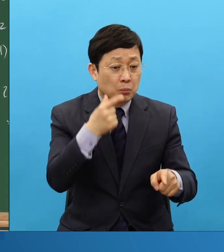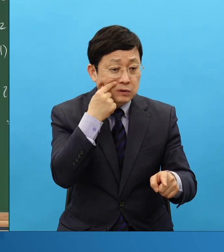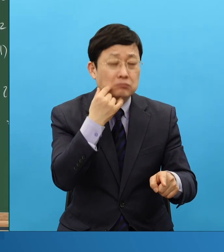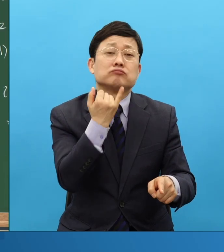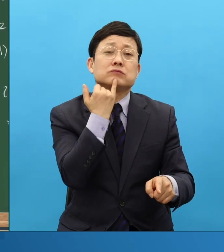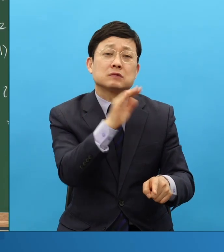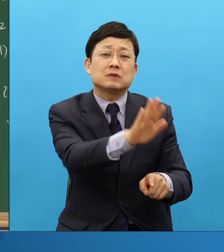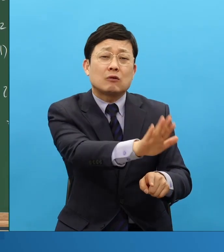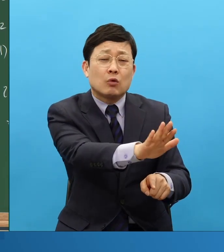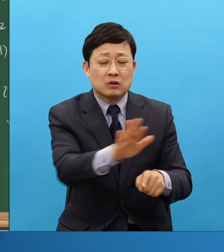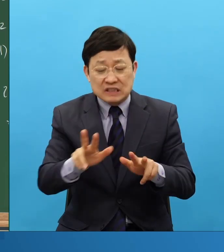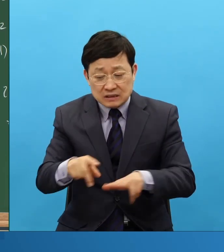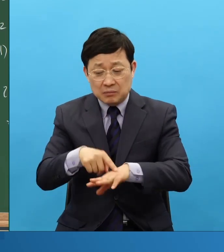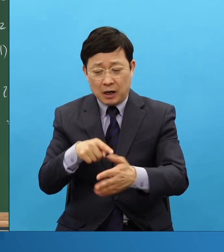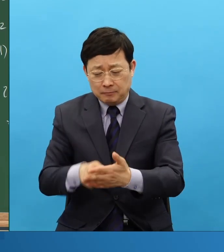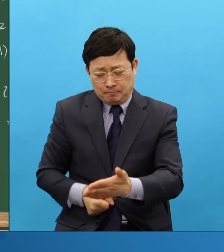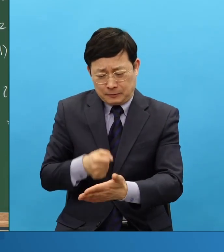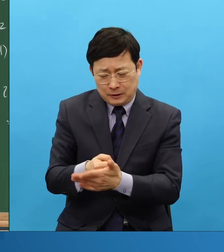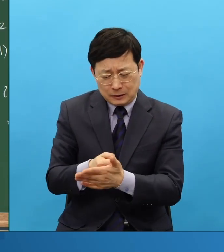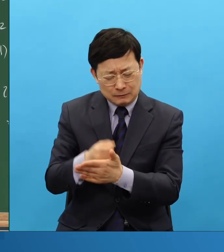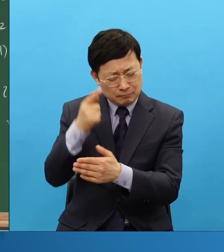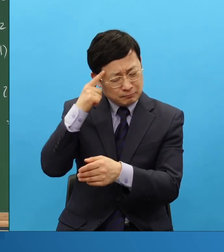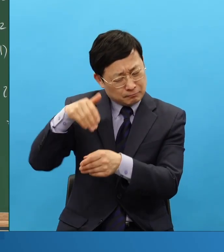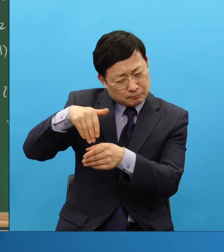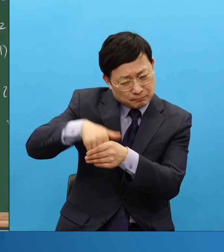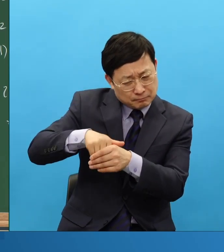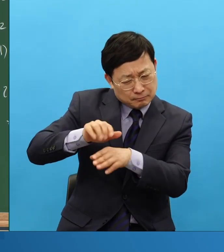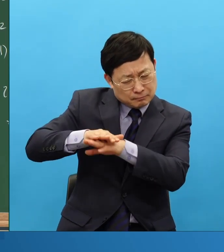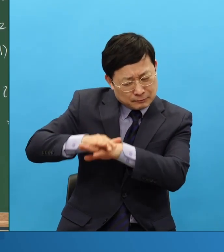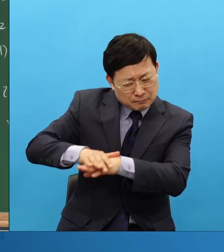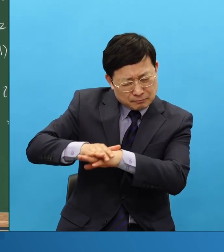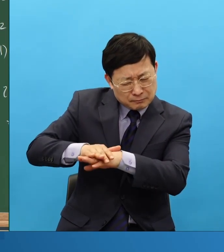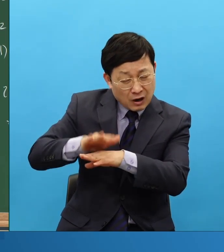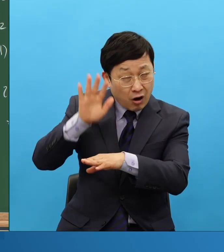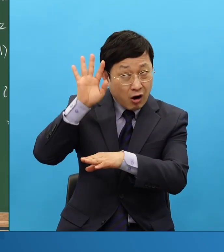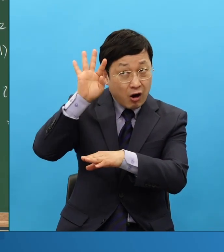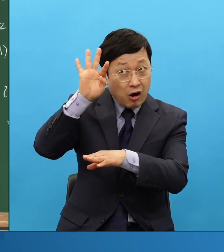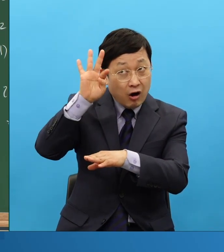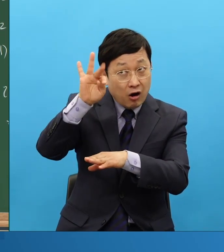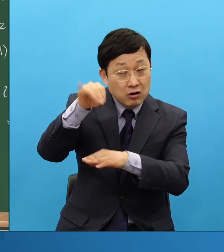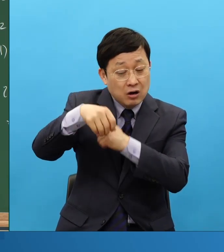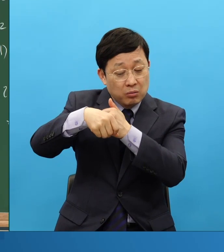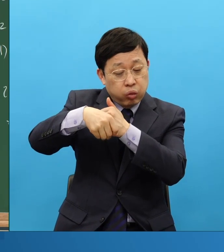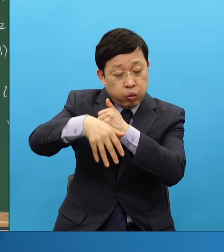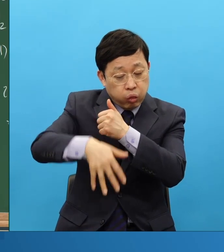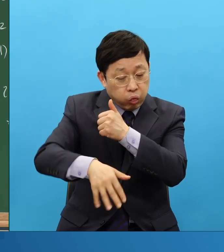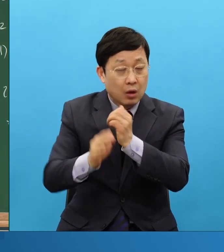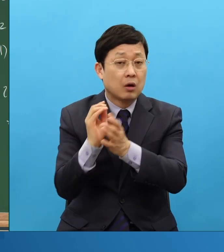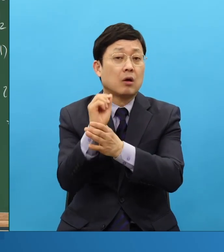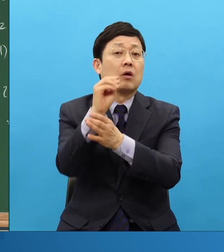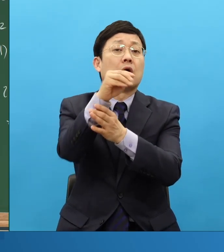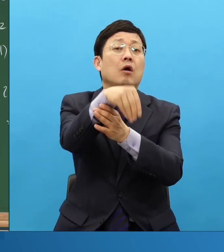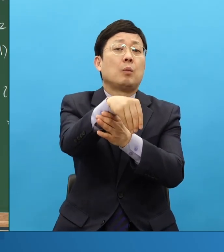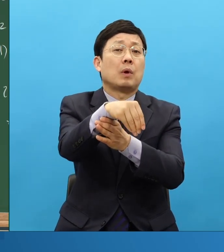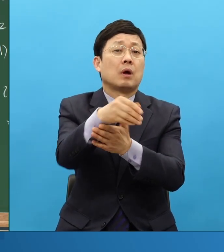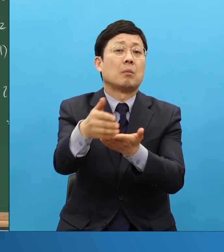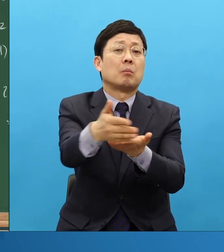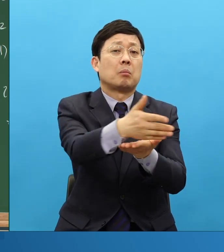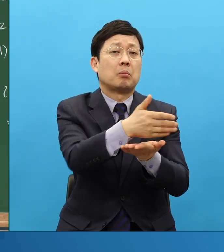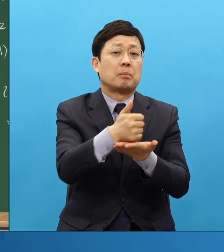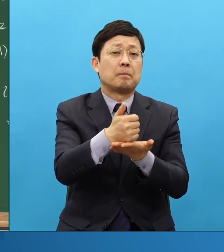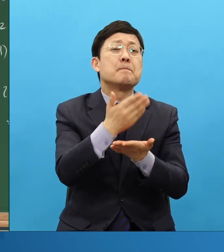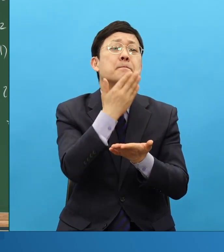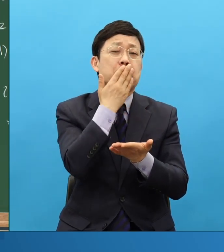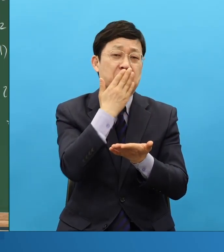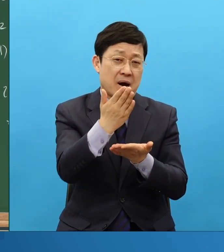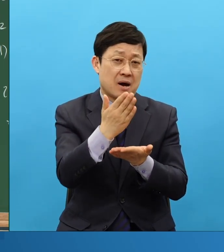can't do it without power. 그러나 어느 날 각인된 거는 뿌리 내리게 되겠죠. But one day, what's imprinted in us will be rooted. 운명 바꾸는